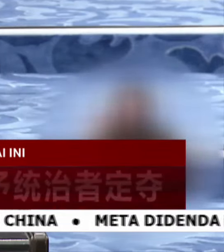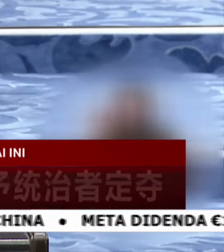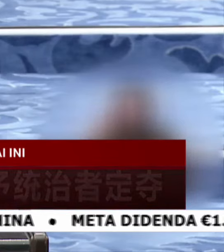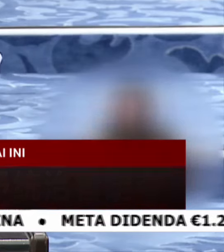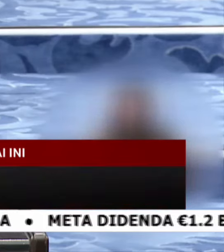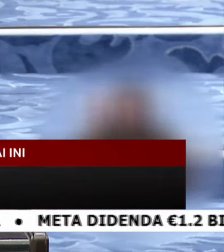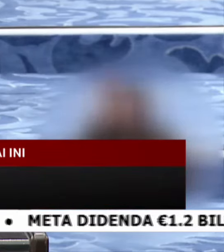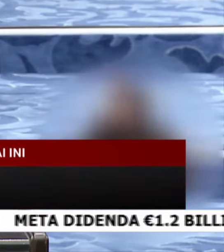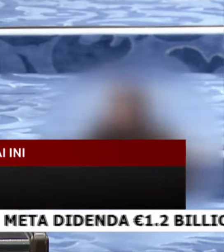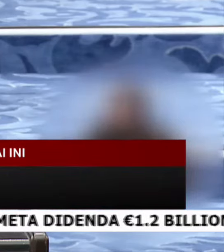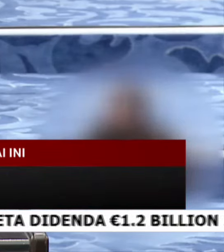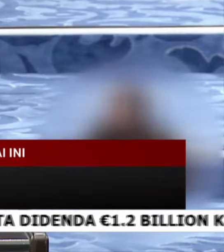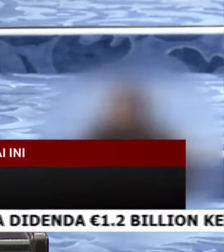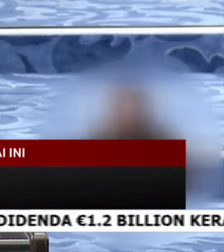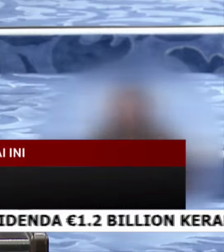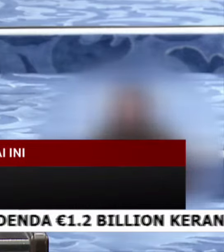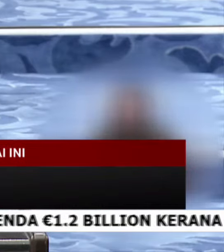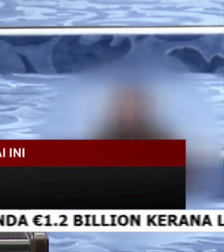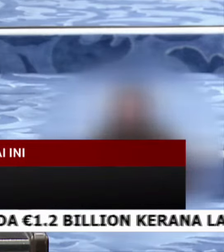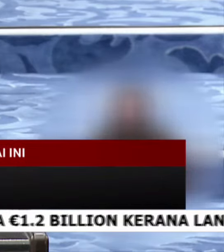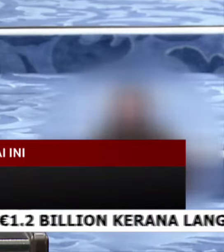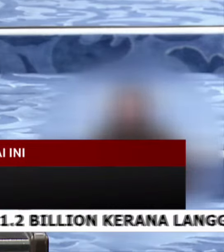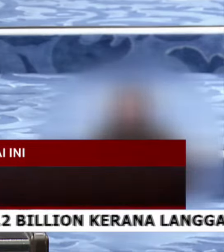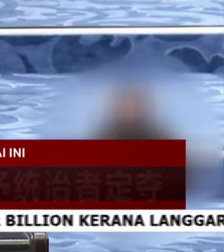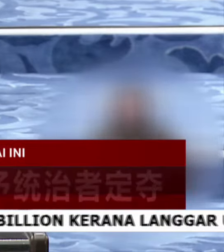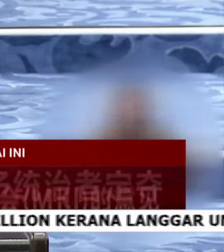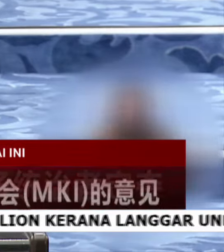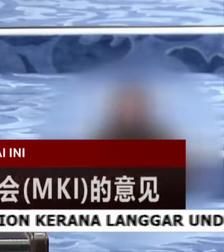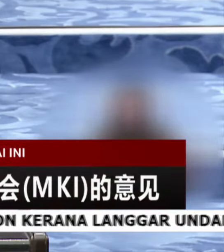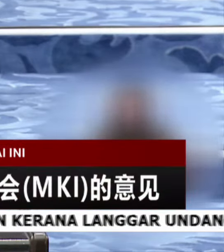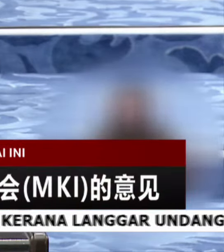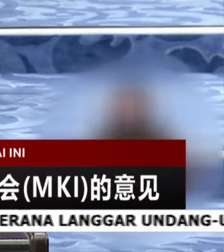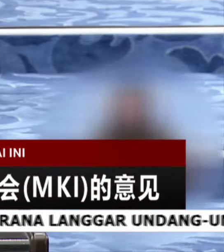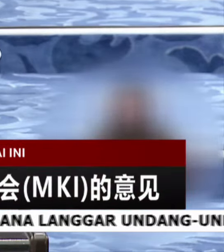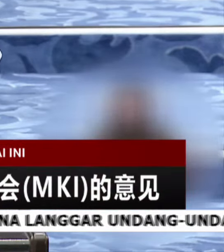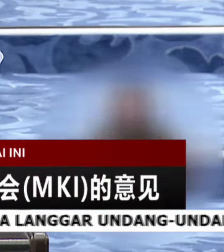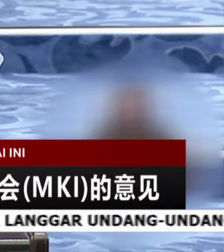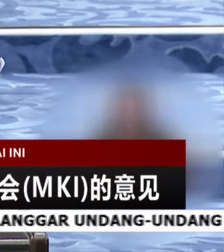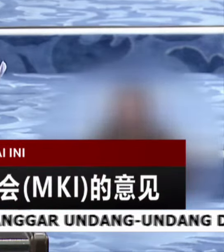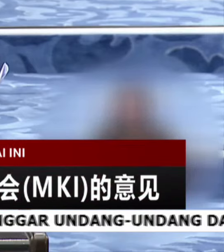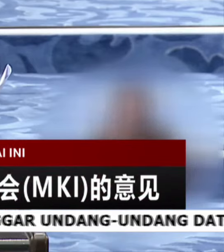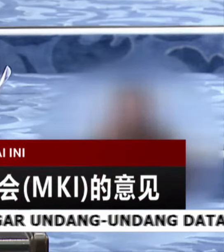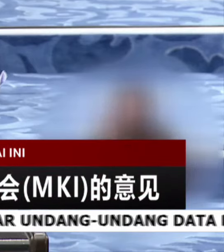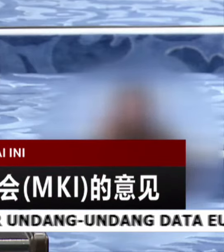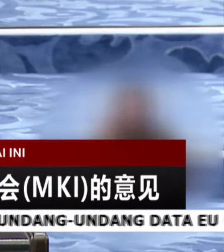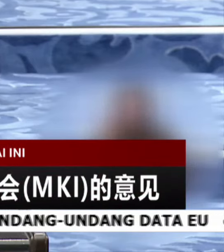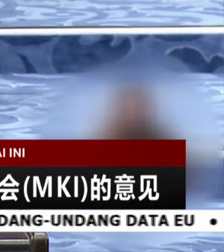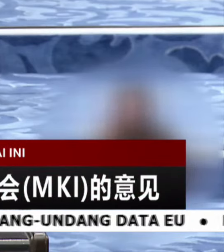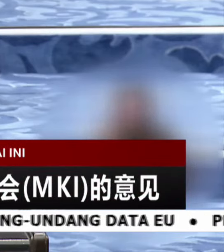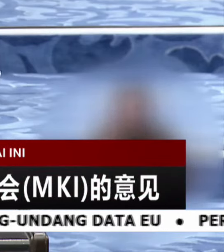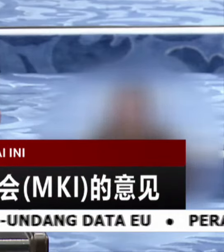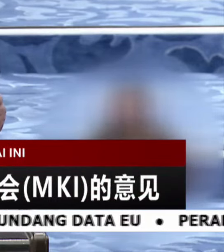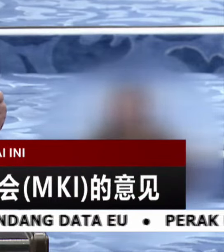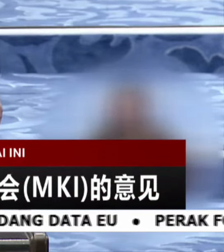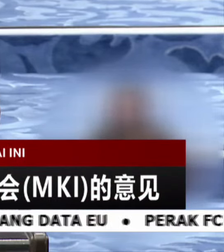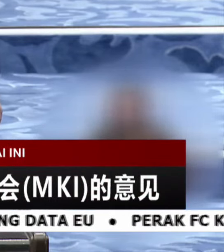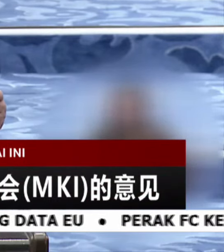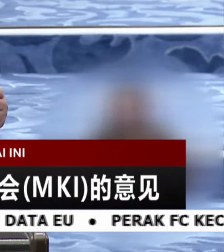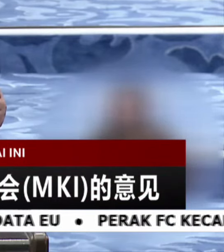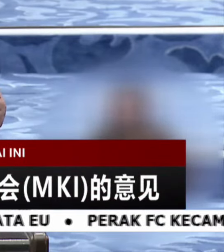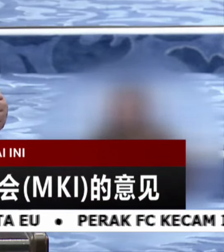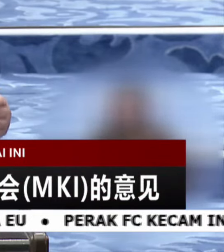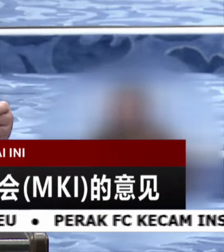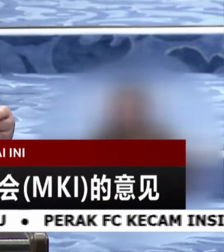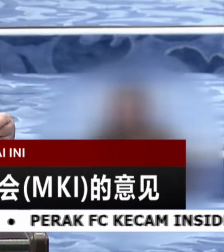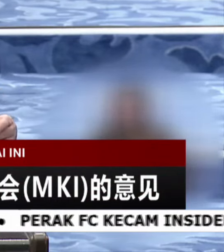memperkenan supaya Ketua Jemaah Menteri dan kita akan rujuk kepada Majlis Kemajuan Islam yang dibungsikan oleh Bahaduli Yang Maha Mulia